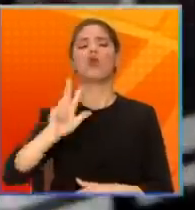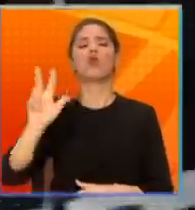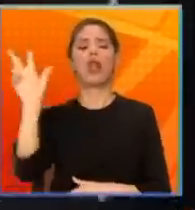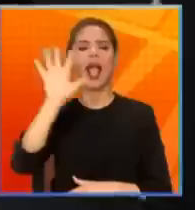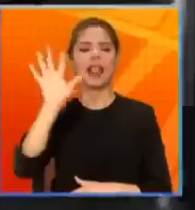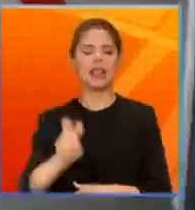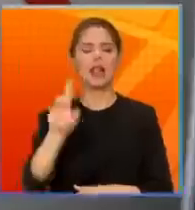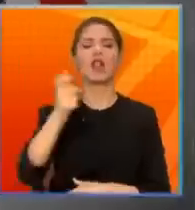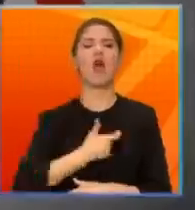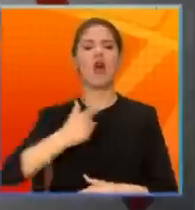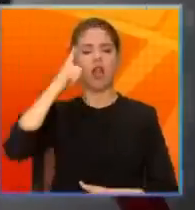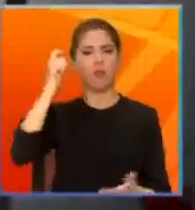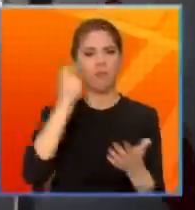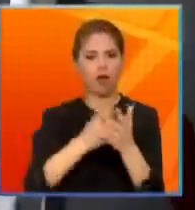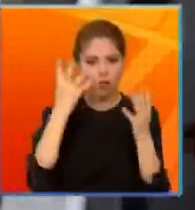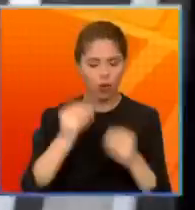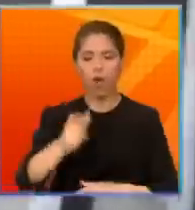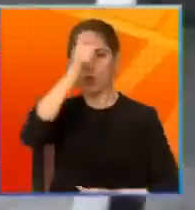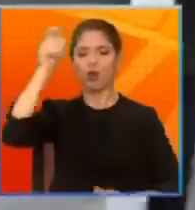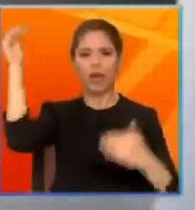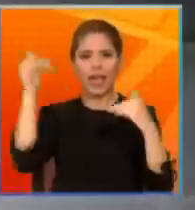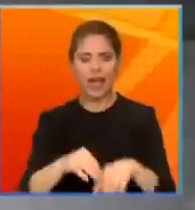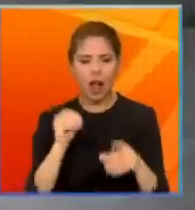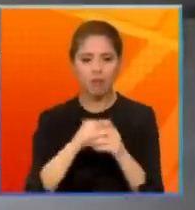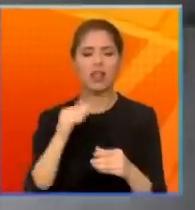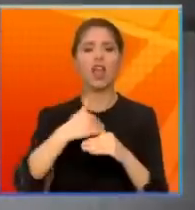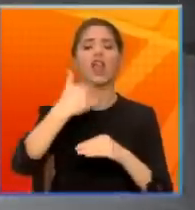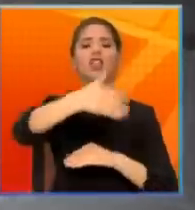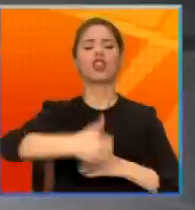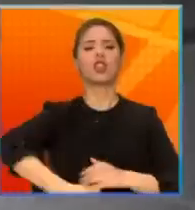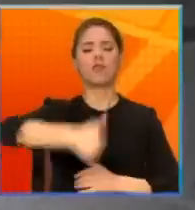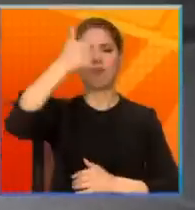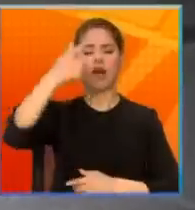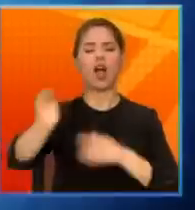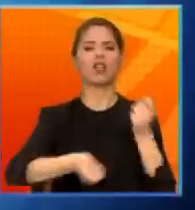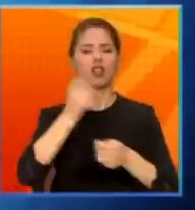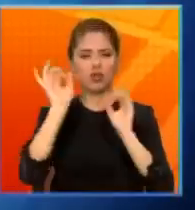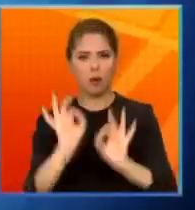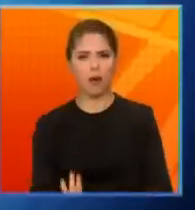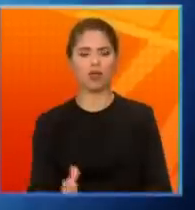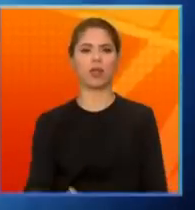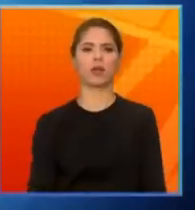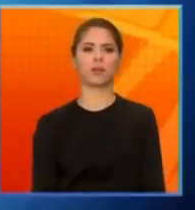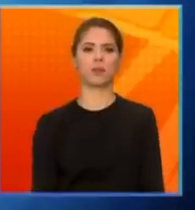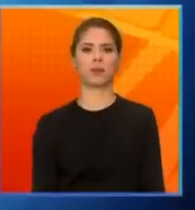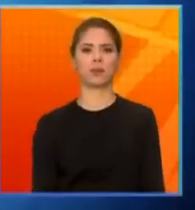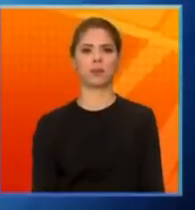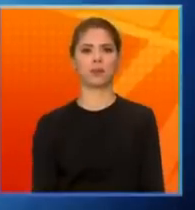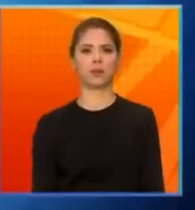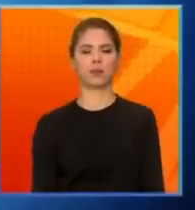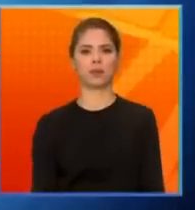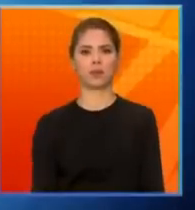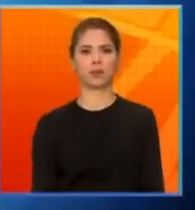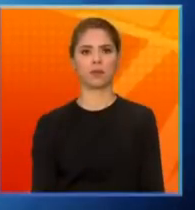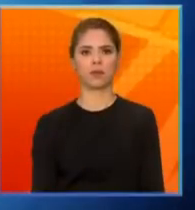yasağı koyulan ülkelerdeki öğrencilerin Türkiye'ye getirilmesi için Dışişleri Bakanlığı harekete geçti. Vallahi bu devlet şu an 10 kişi